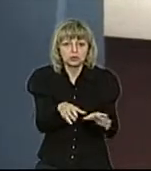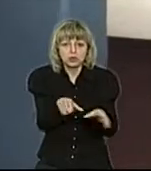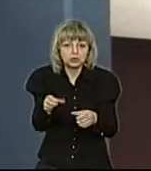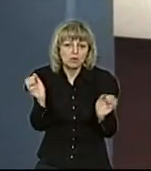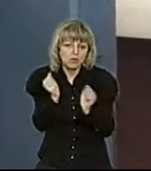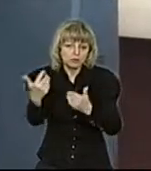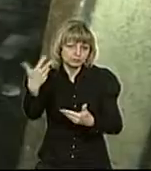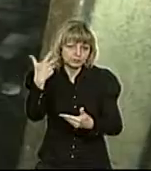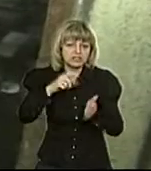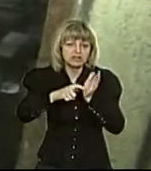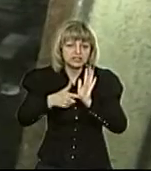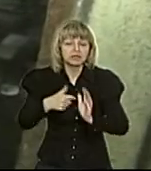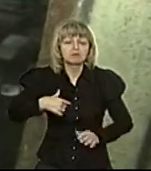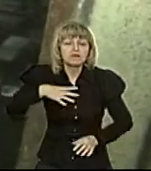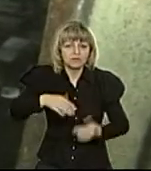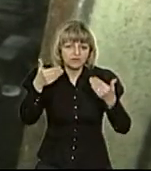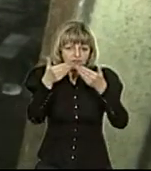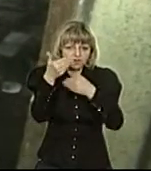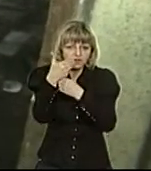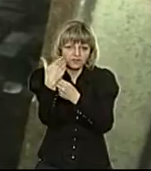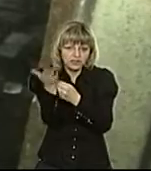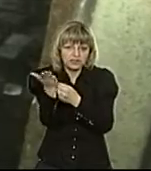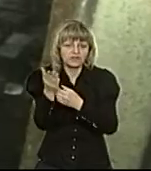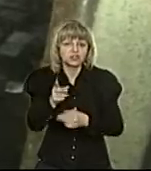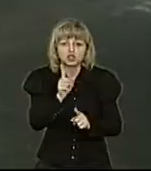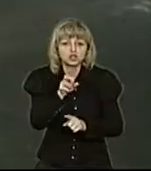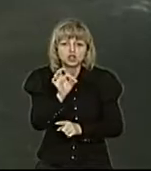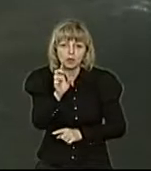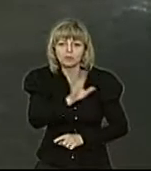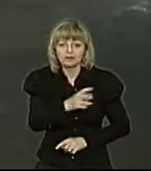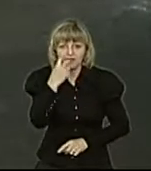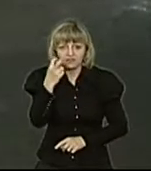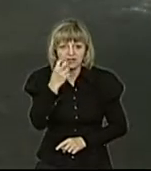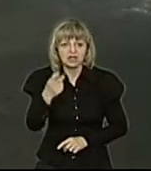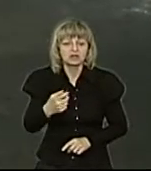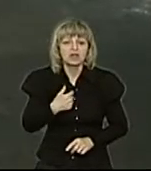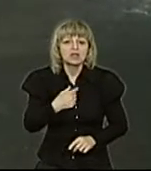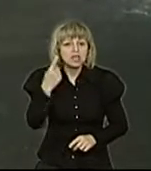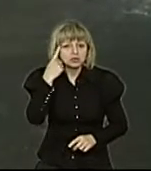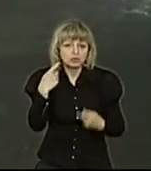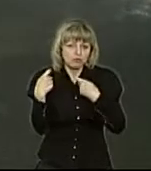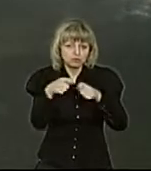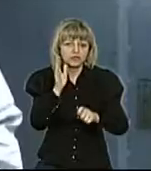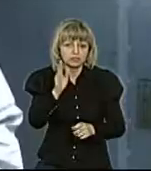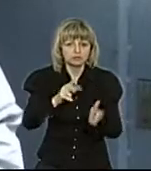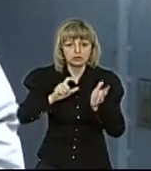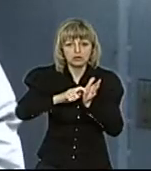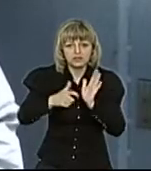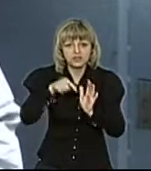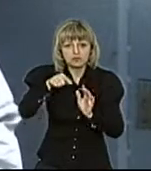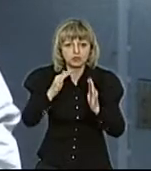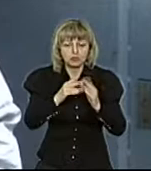квартиру. Іде, і ми мусимо відкривати, щоб нам не воняло. То я не знаю, як мені жити, бо я думаю продавати квартиру вже, напевно, в цьому